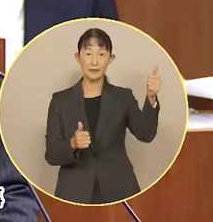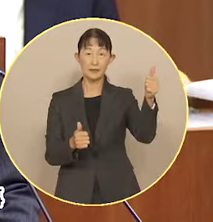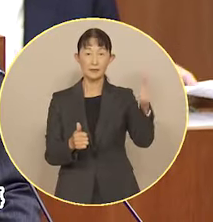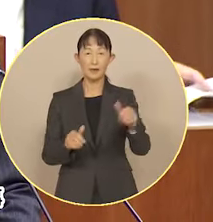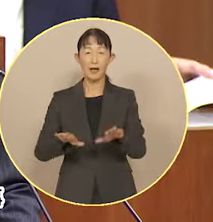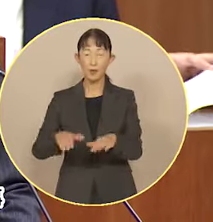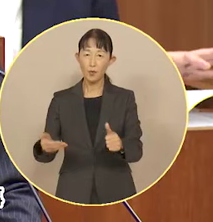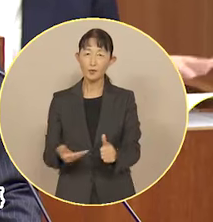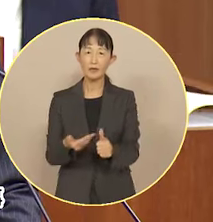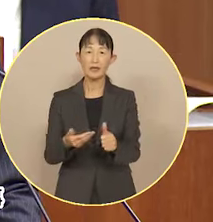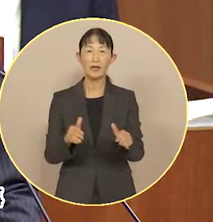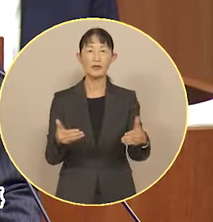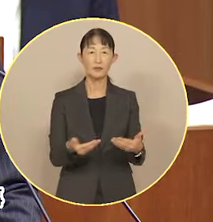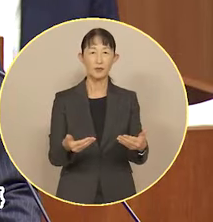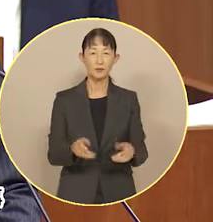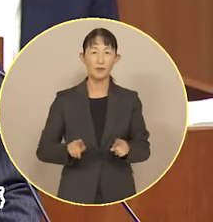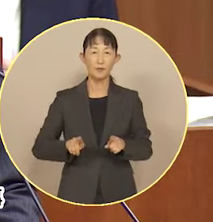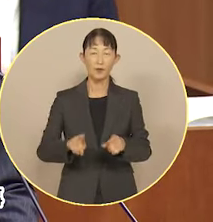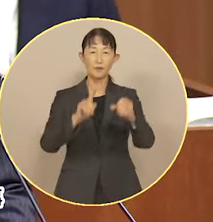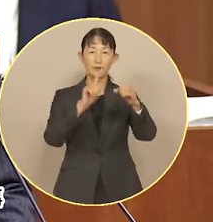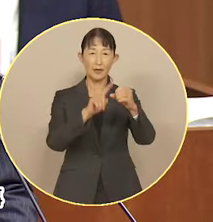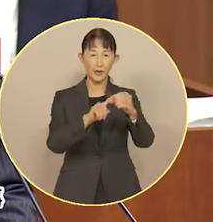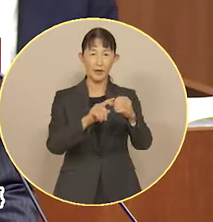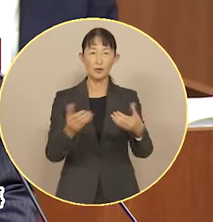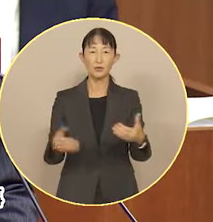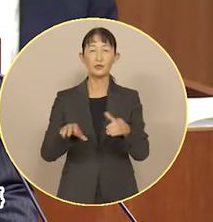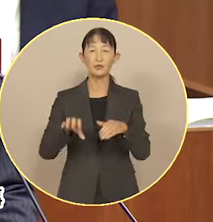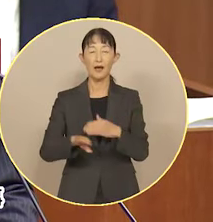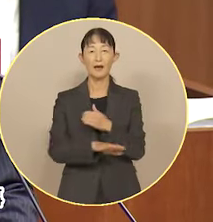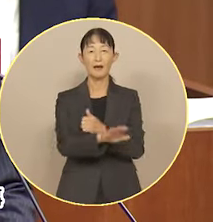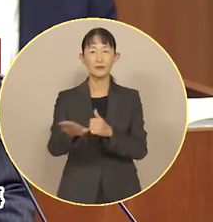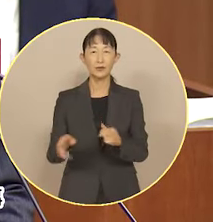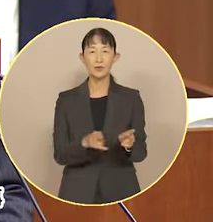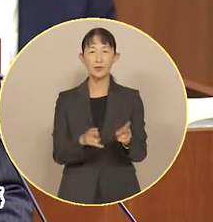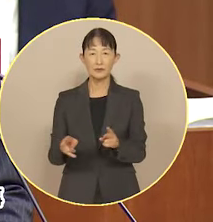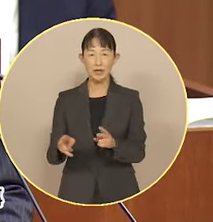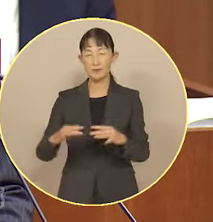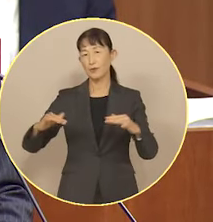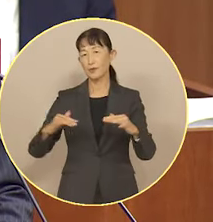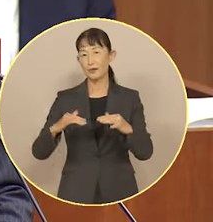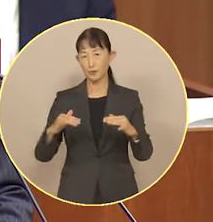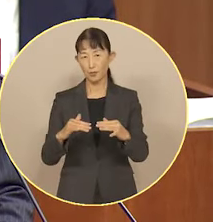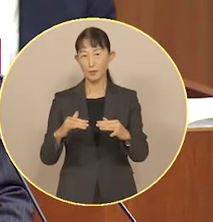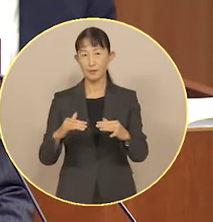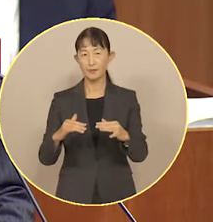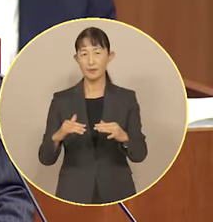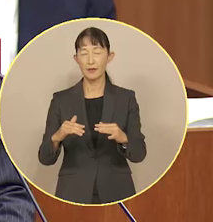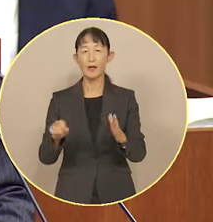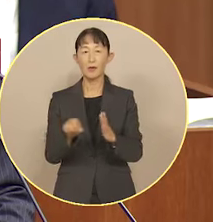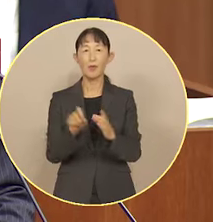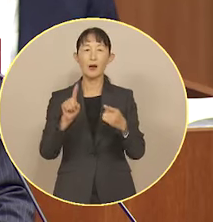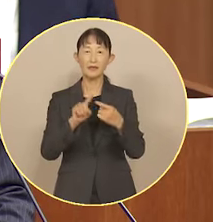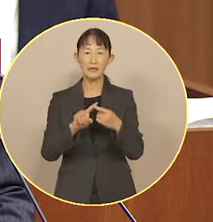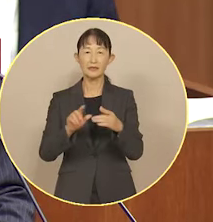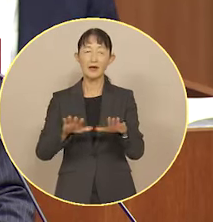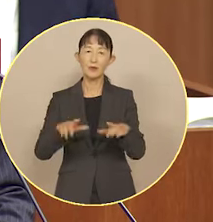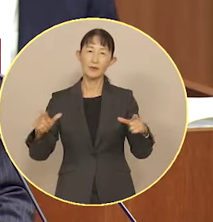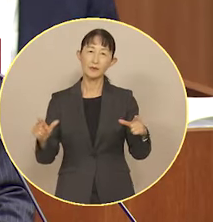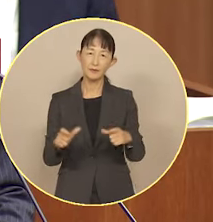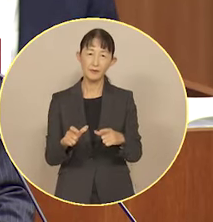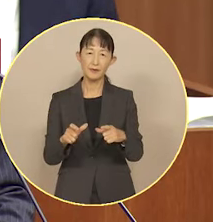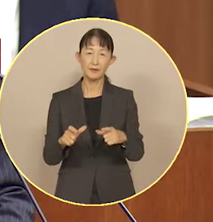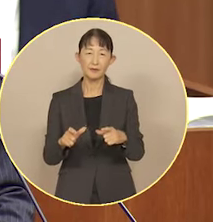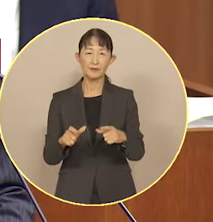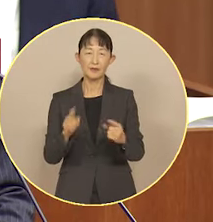子育てと仕事の両立に向けた職場環境の整備などの施策を検討し効果的な少子化対策の